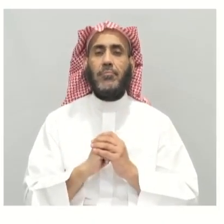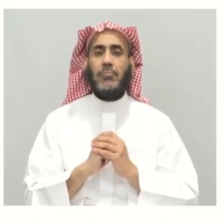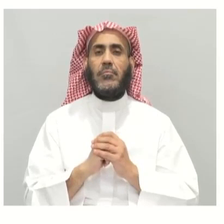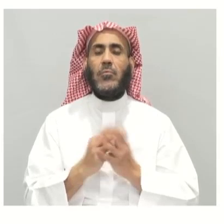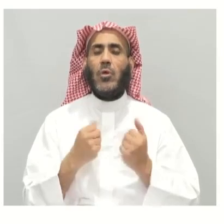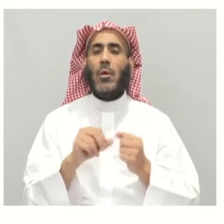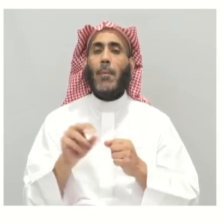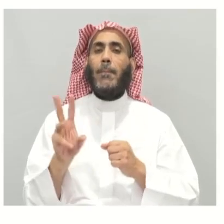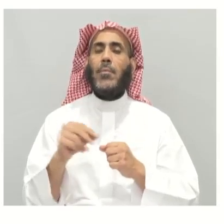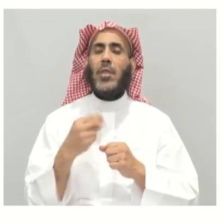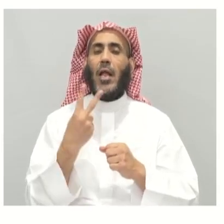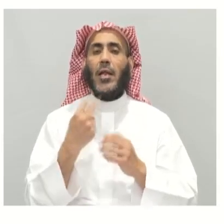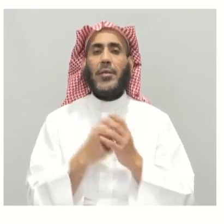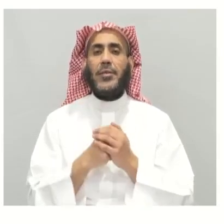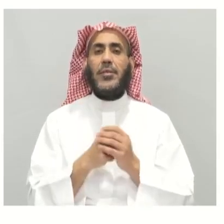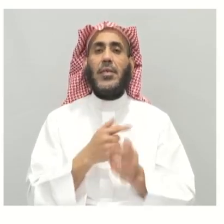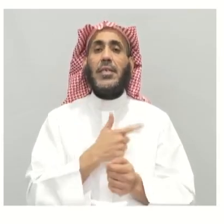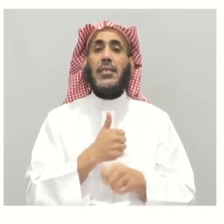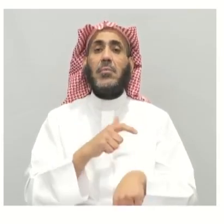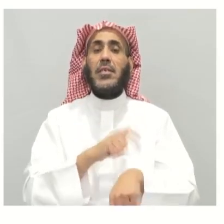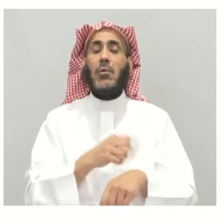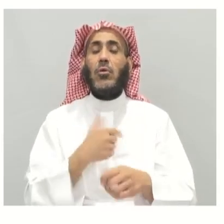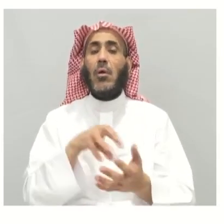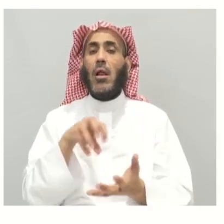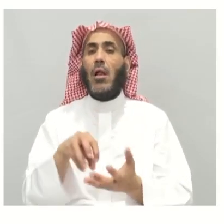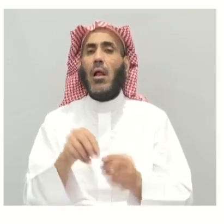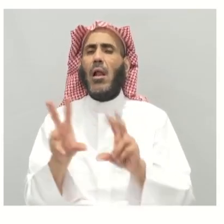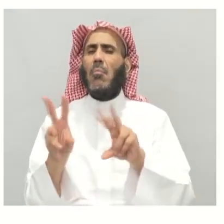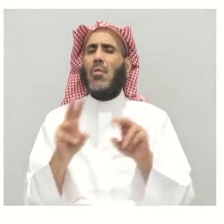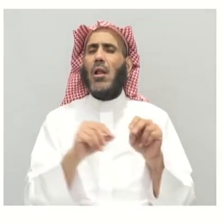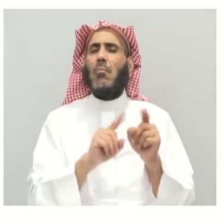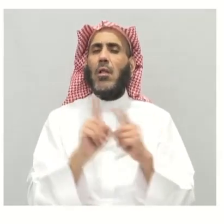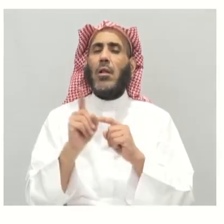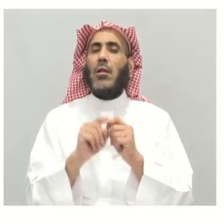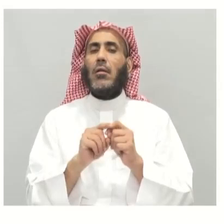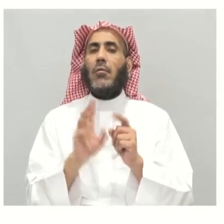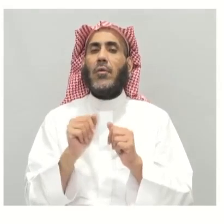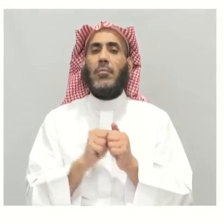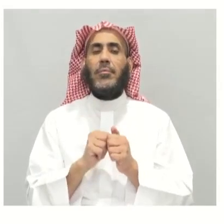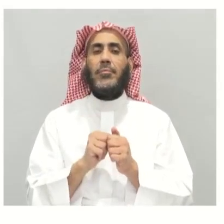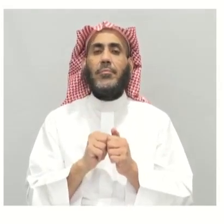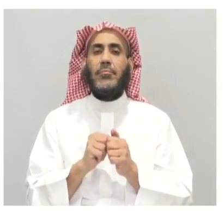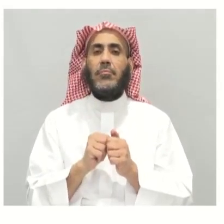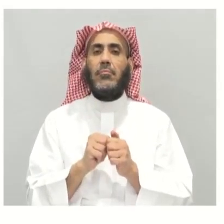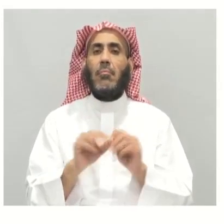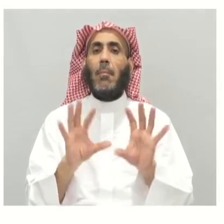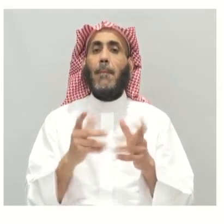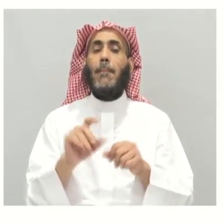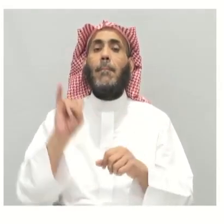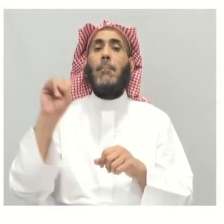أعطي مثالين لاسمي الزمان والمكان على غرار المثال المعطى فيما يأتي.